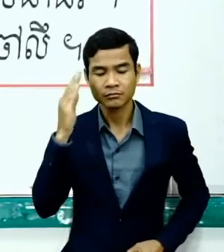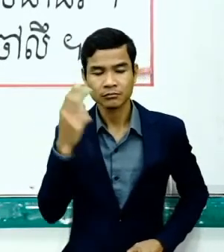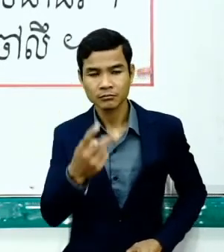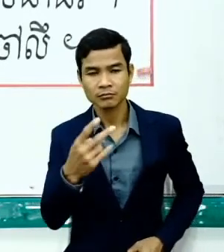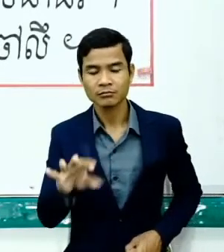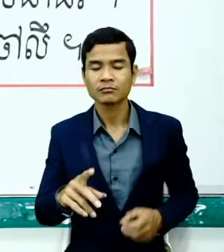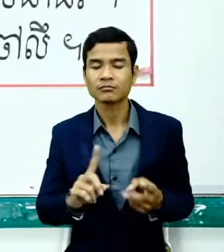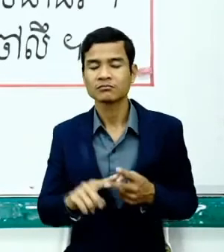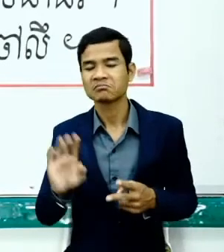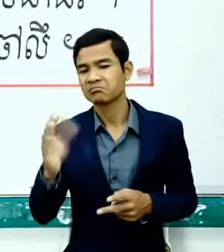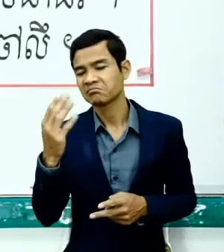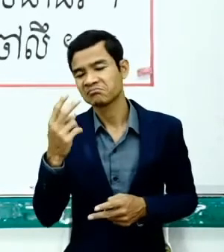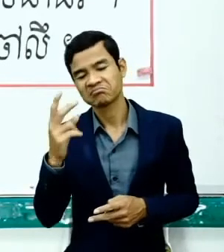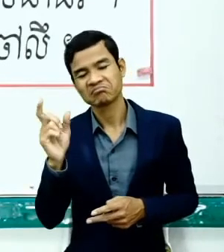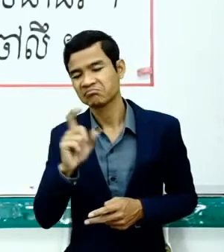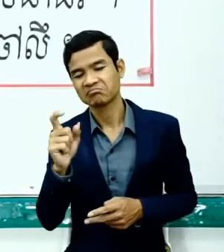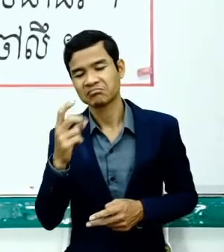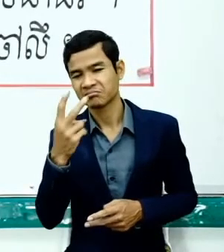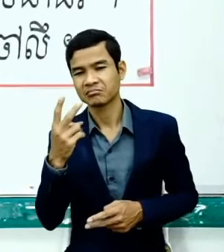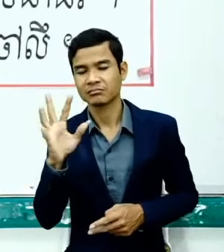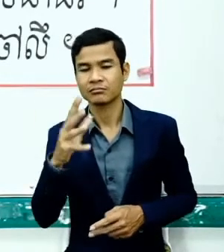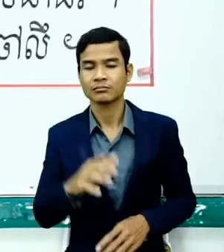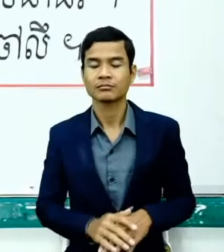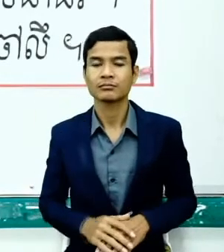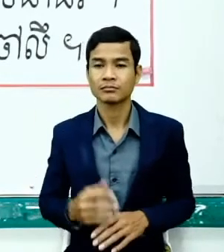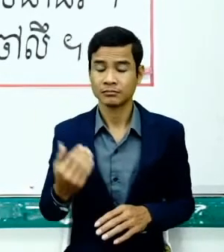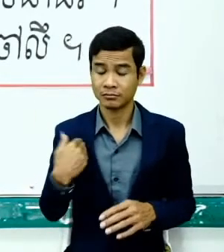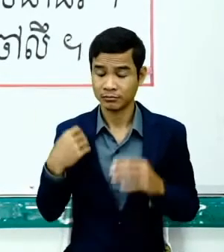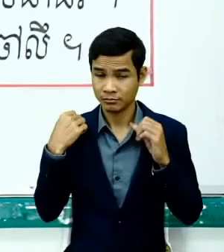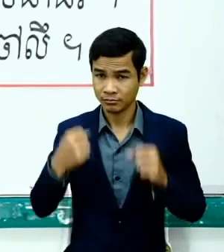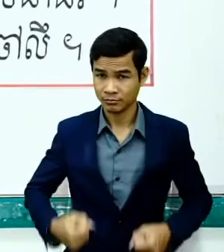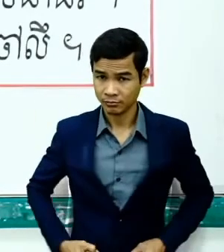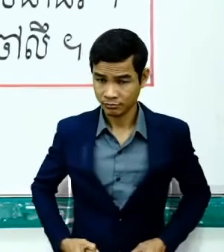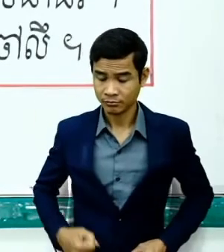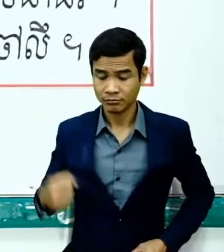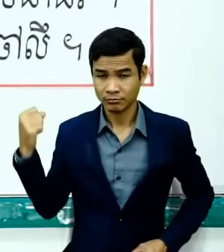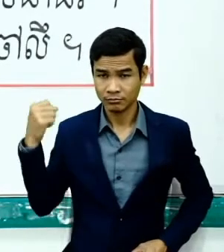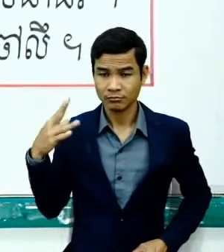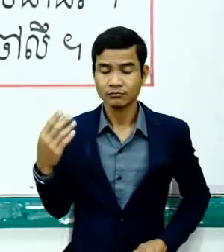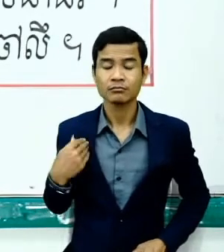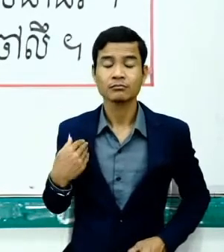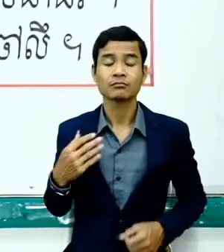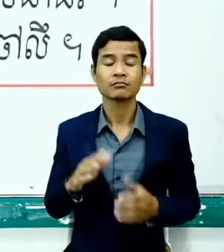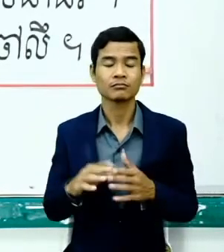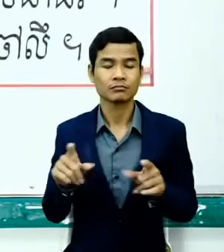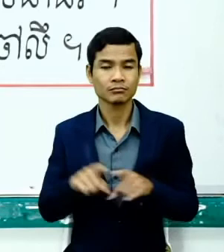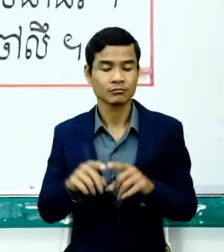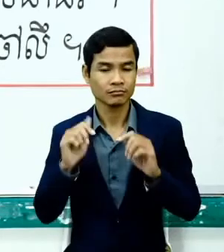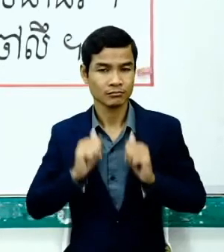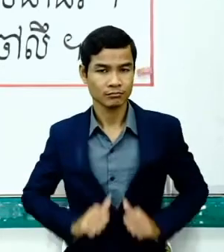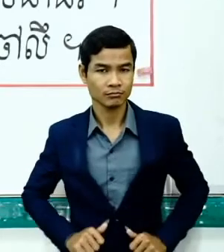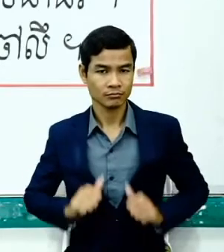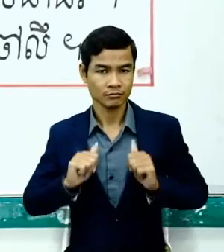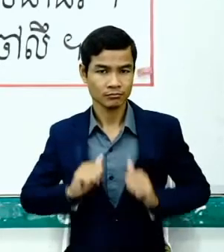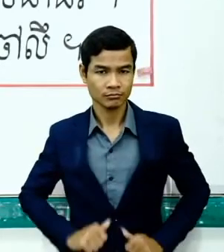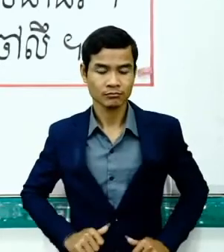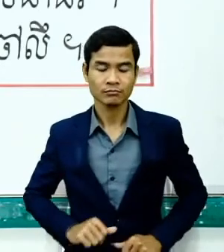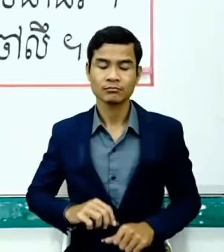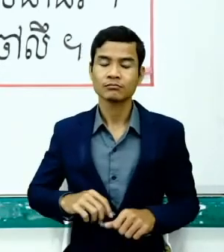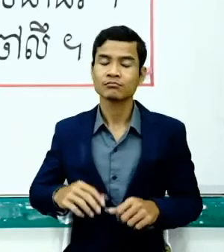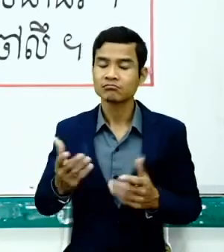ញកូនខ្លះអត់ធ្លាប់ឃើញចាអញ្ចឹងកផាននេះគឺភាគច្រើនគឺជនជាតិចាជនជាតិភាគតាច់ណាគឺ